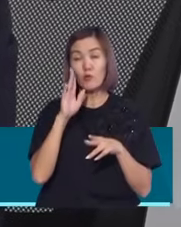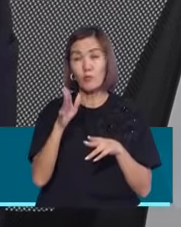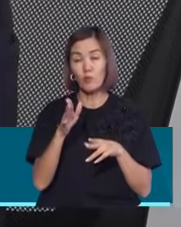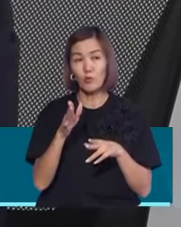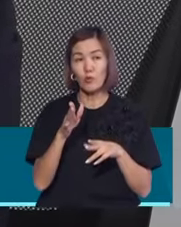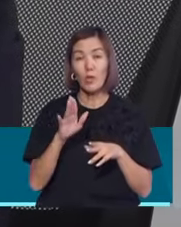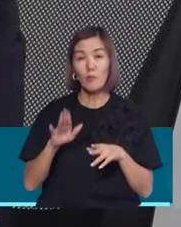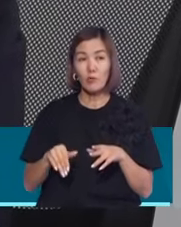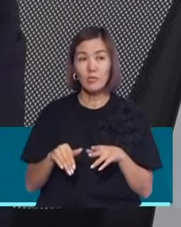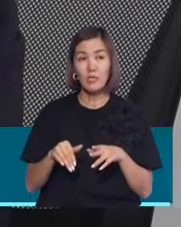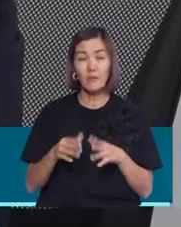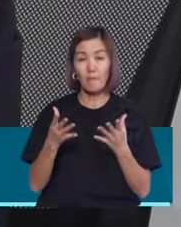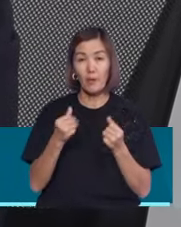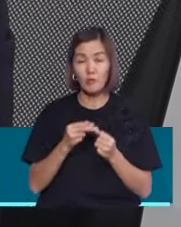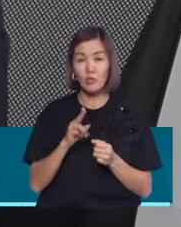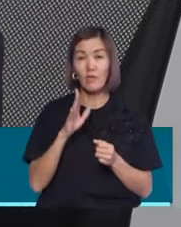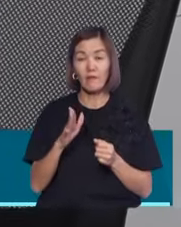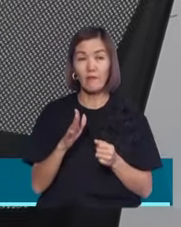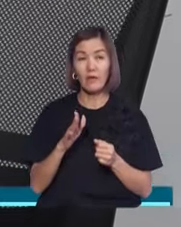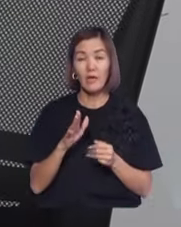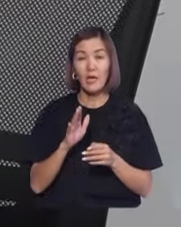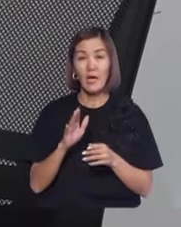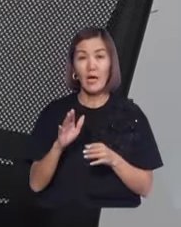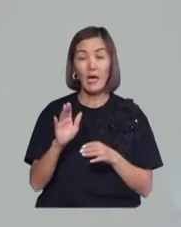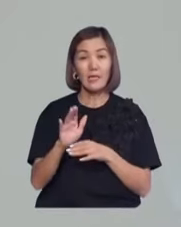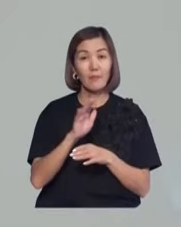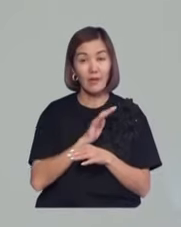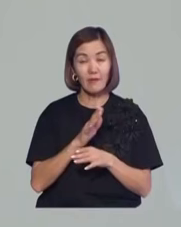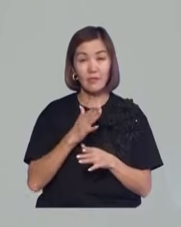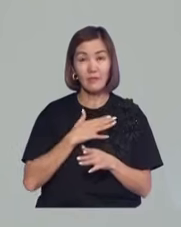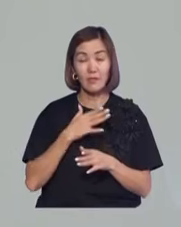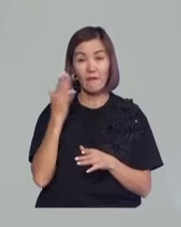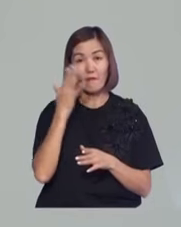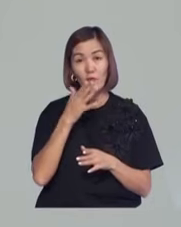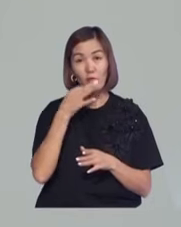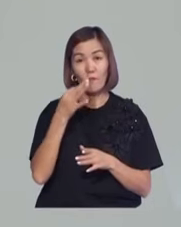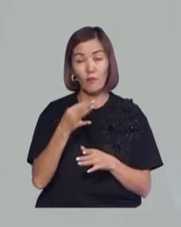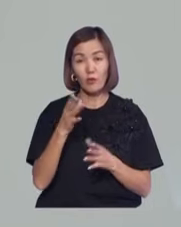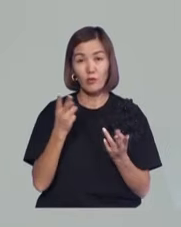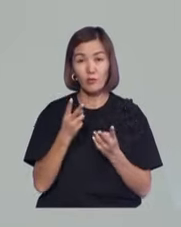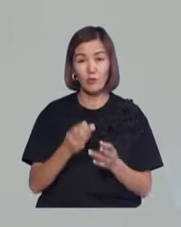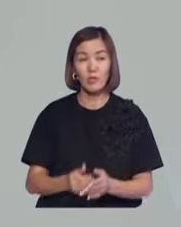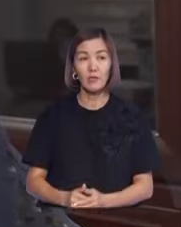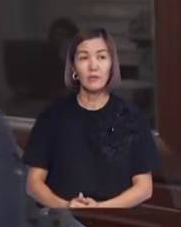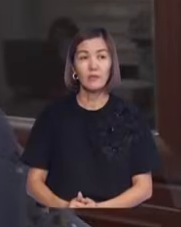контроле. После того, как он получит квартиру, отправите мне видео и фотоотчет.